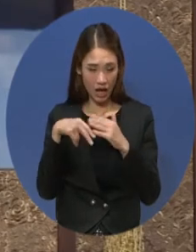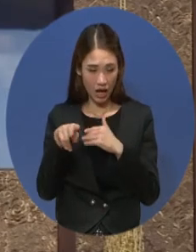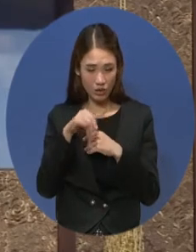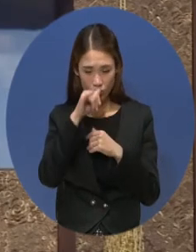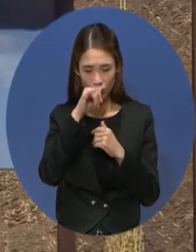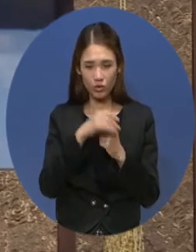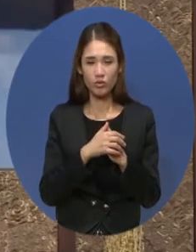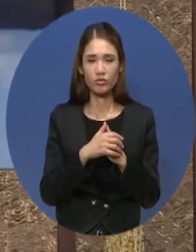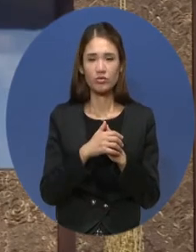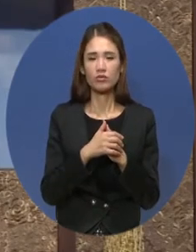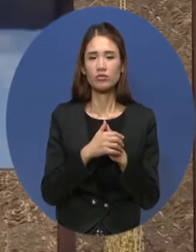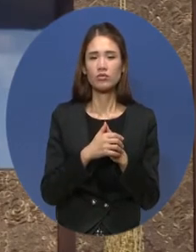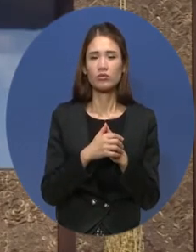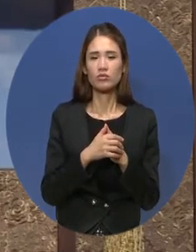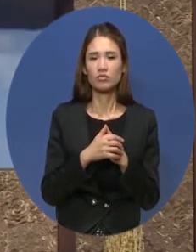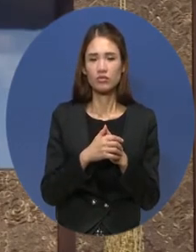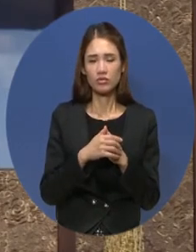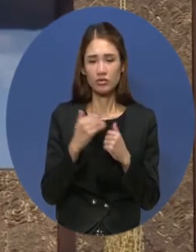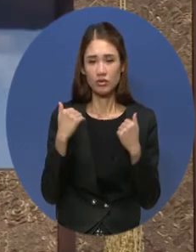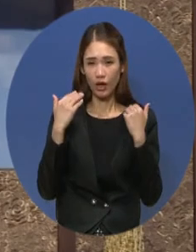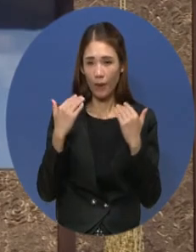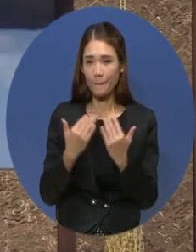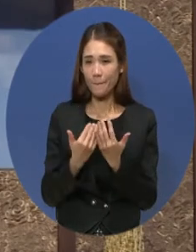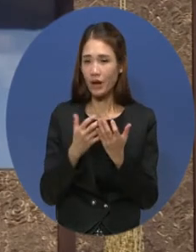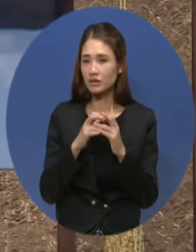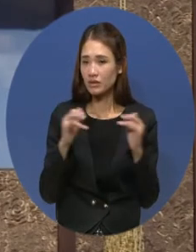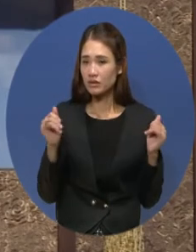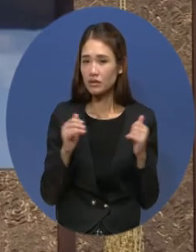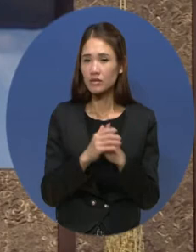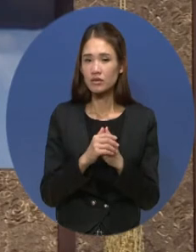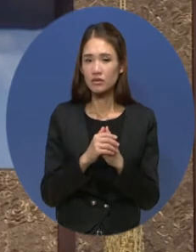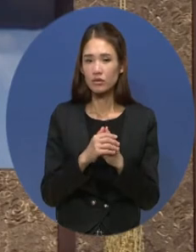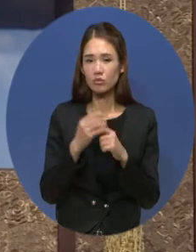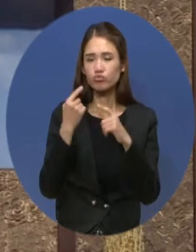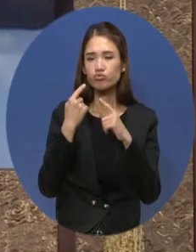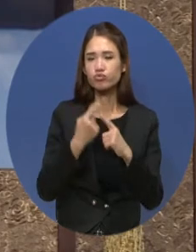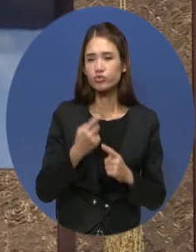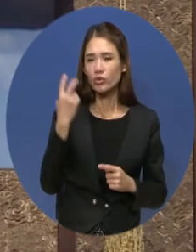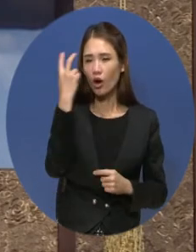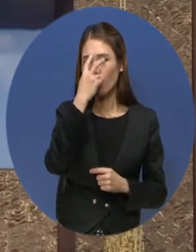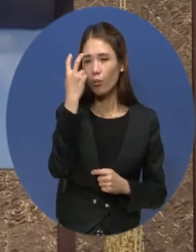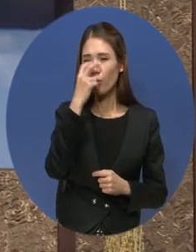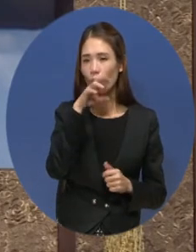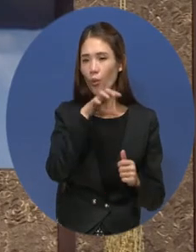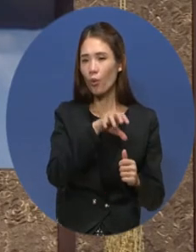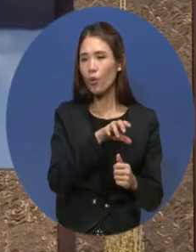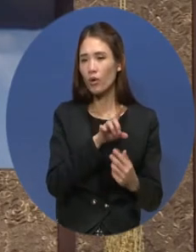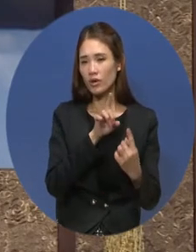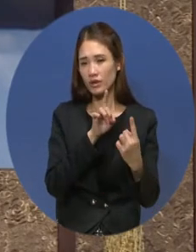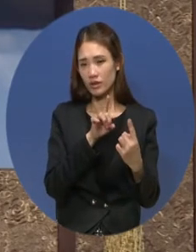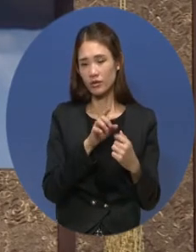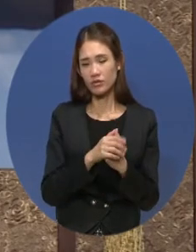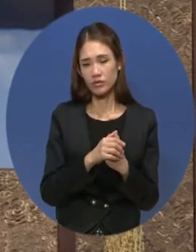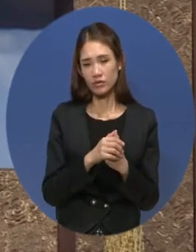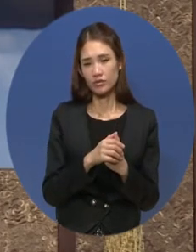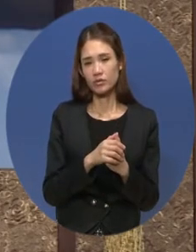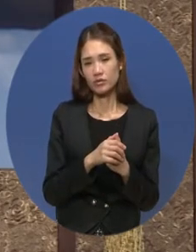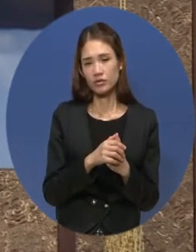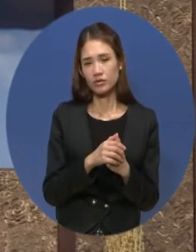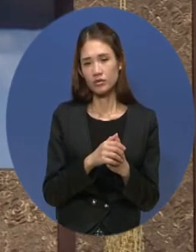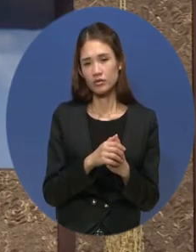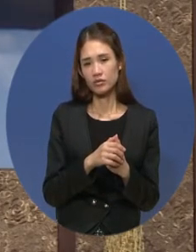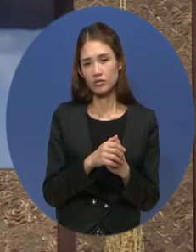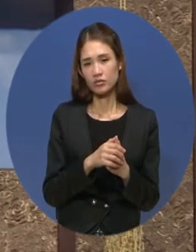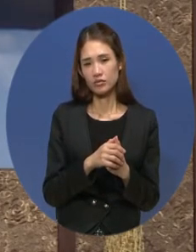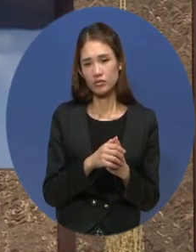하고 근데 발달장애 힘들 같은 경우에는 무조건 보호의 대상이 얻죠 보호대상 그리고 또 어가